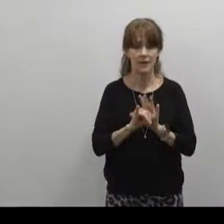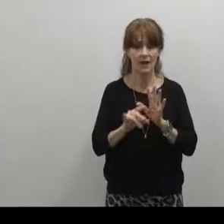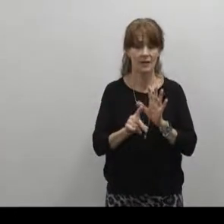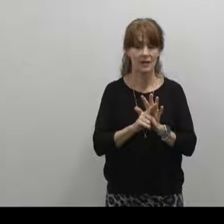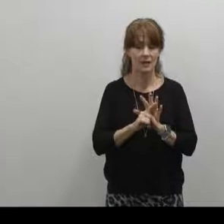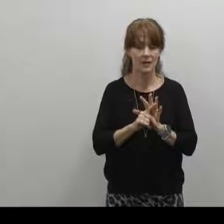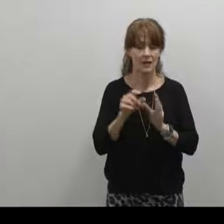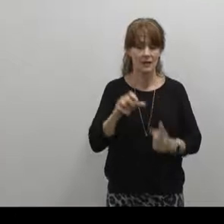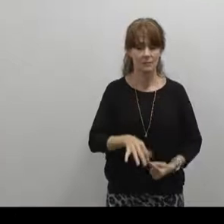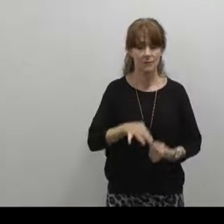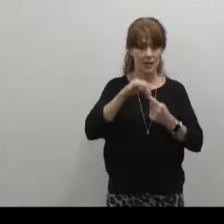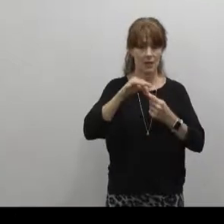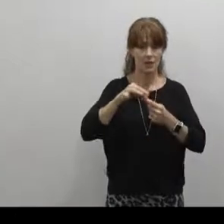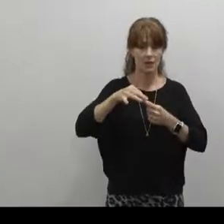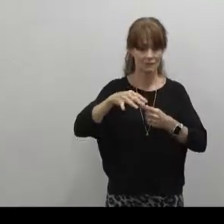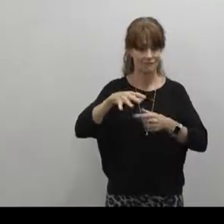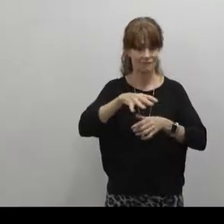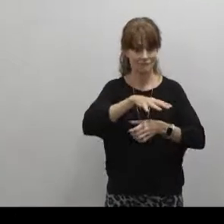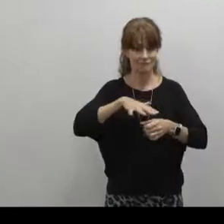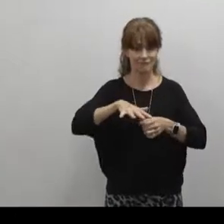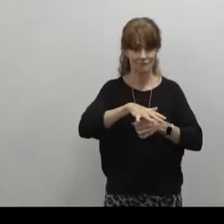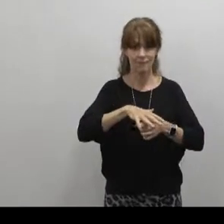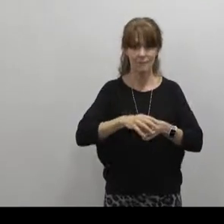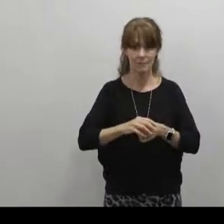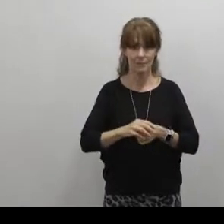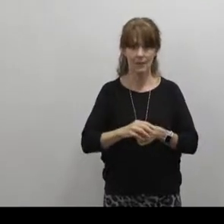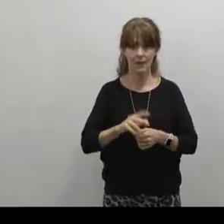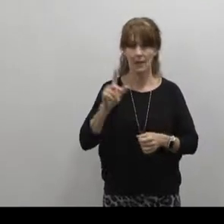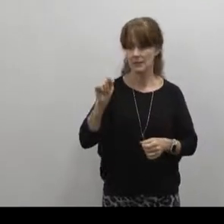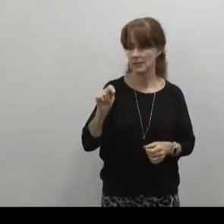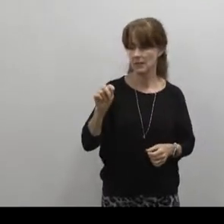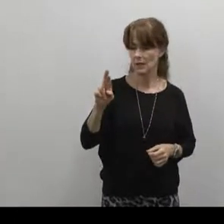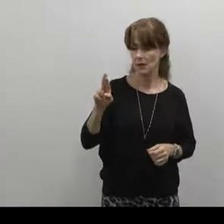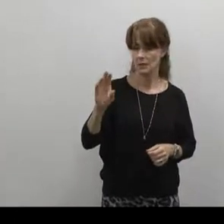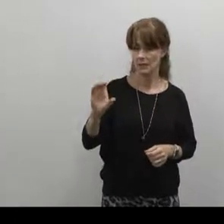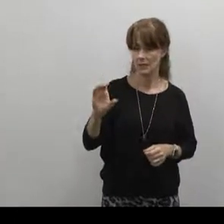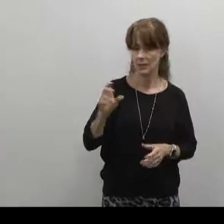chôm, nick chỉ prophet